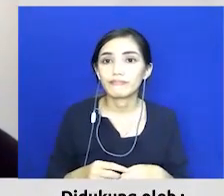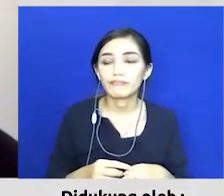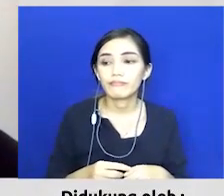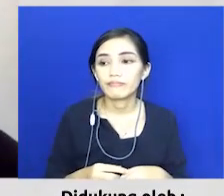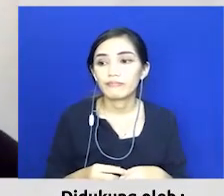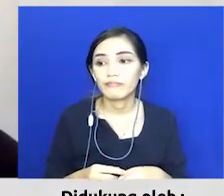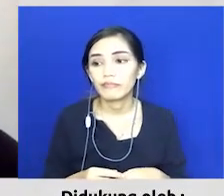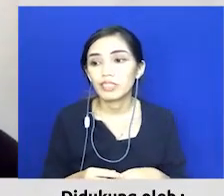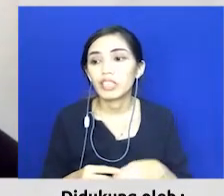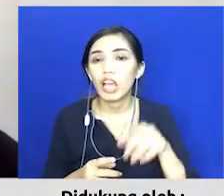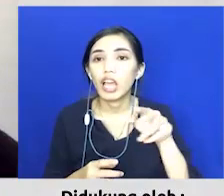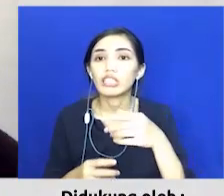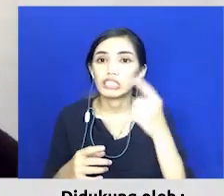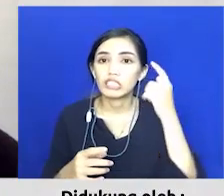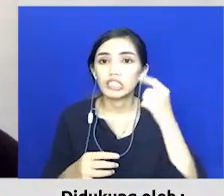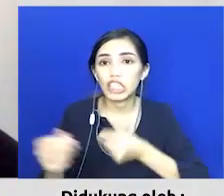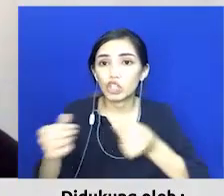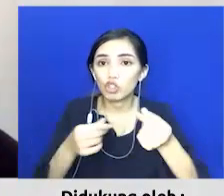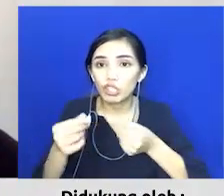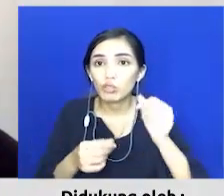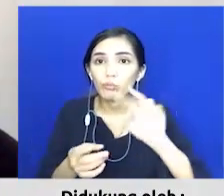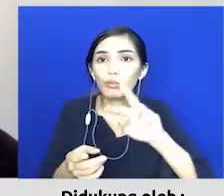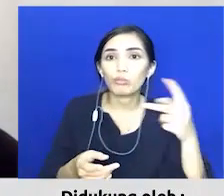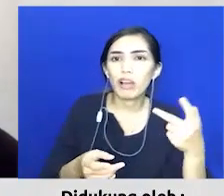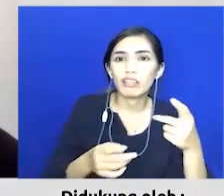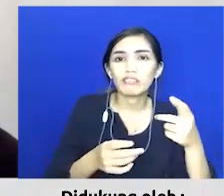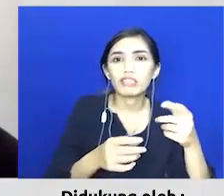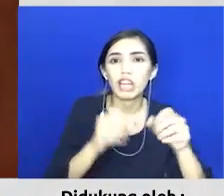apa? Ada suatu perubahan